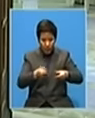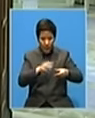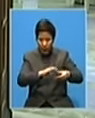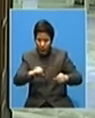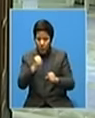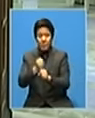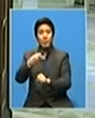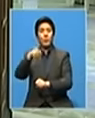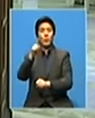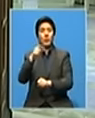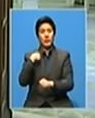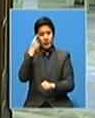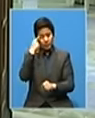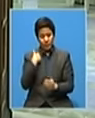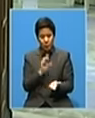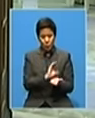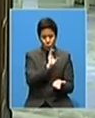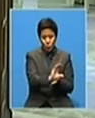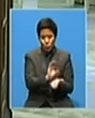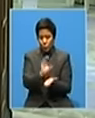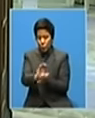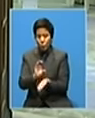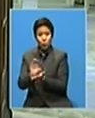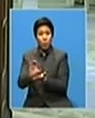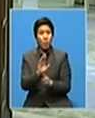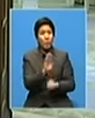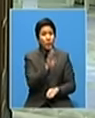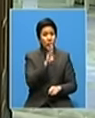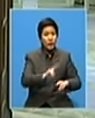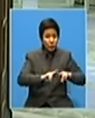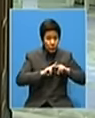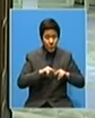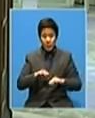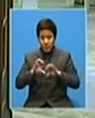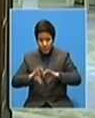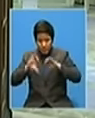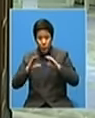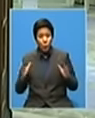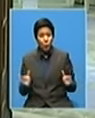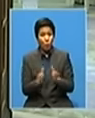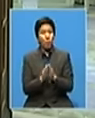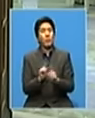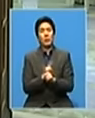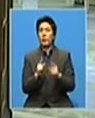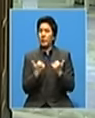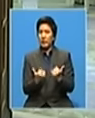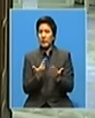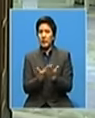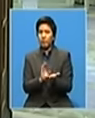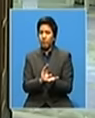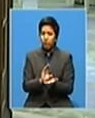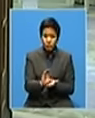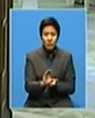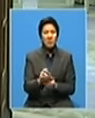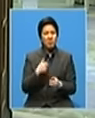ยมีการบริหารในเรื่องกองทุนต่างๆนั้นให้เหมาะสมนะครับทั้งของภาครัฐและภาคเอกชนวันนี้เราจะขาดการลงทุนและการพัฒนา